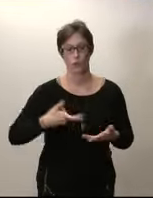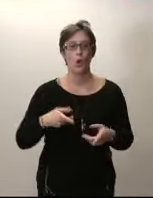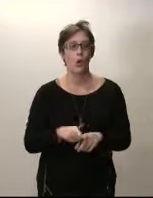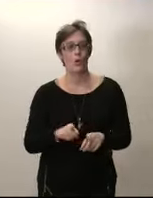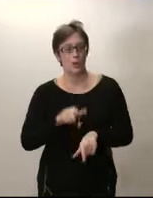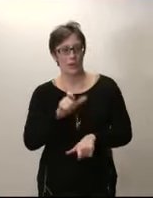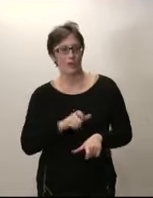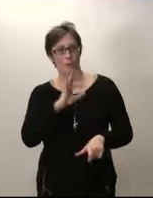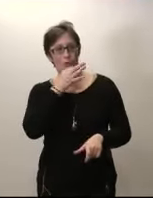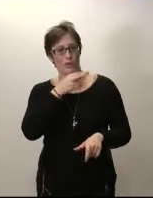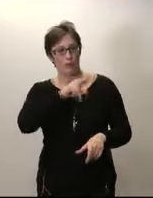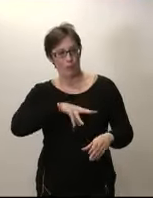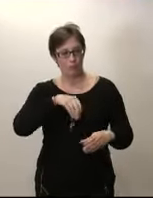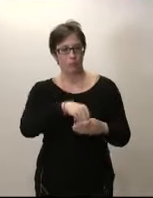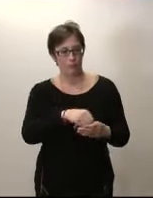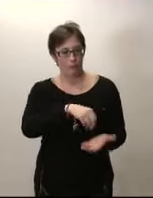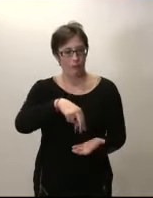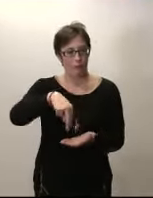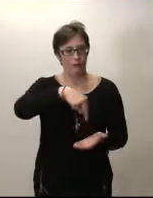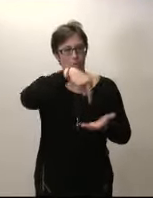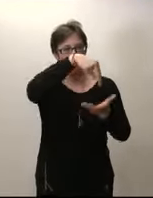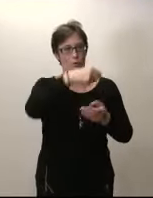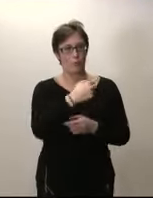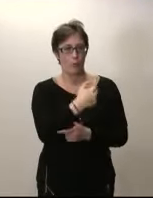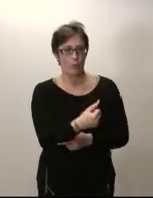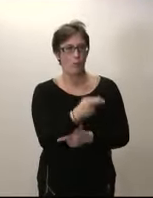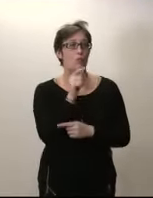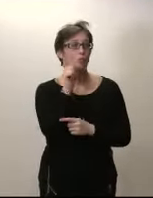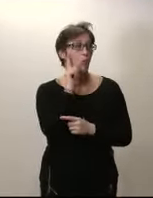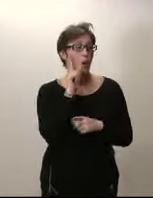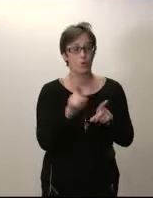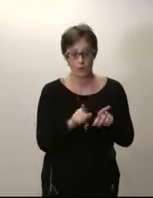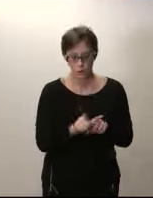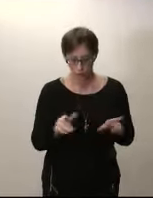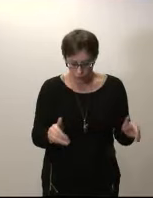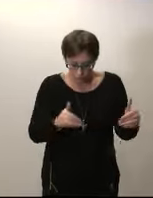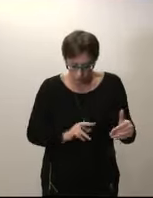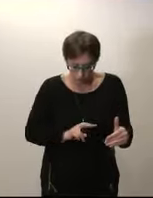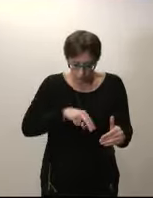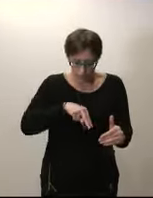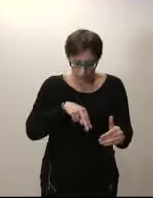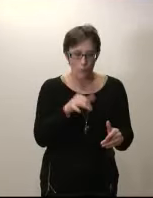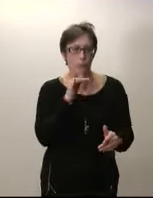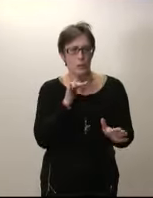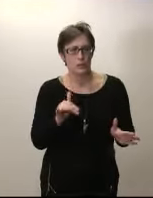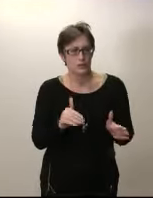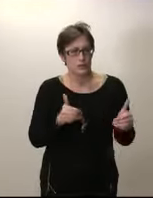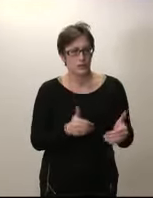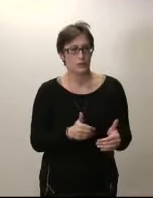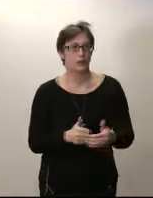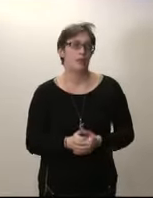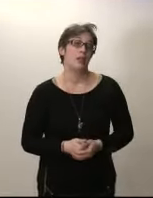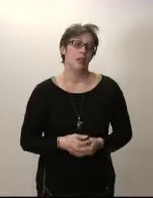s'envoler, compte tenu du fait que les nacelles ne permettaient pas d'emmener beaucoup de monde. Et puis, il y avait ces salons réservés aux